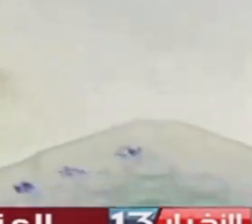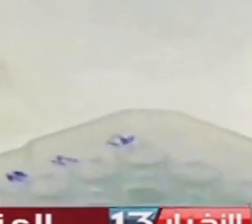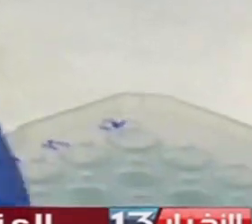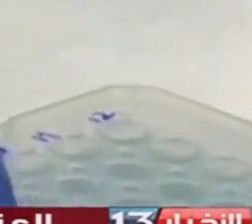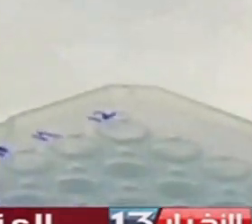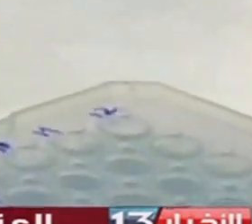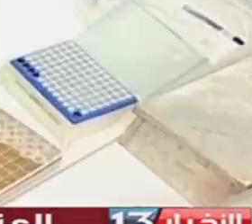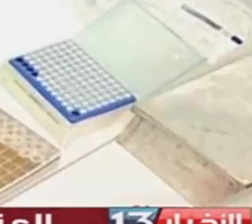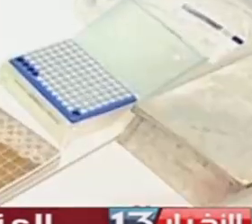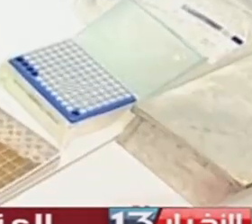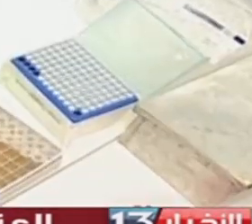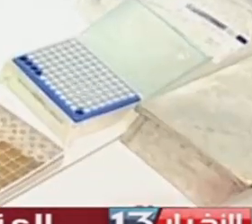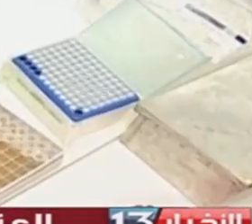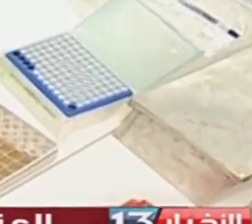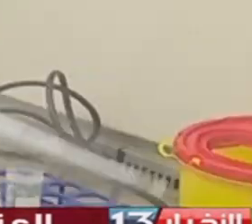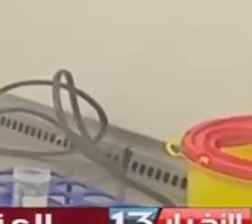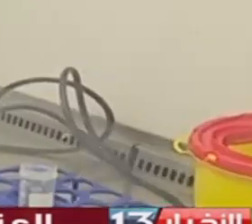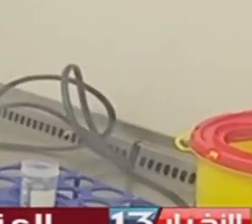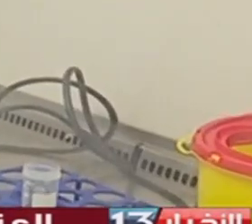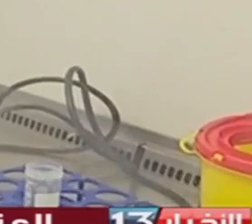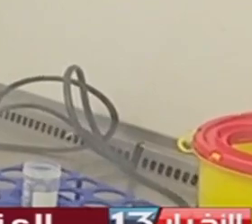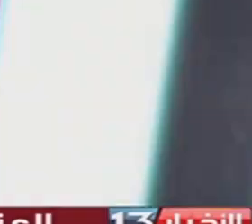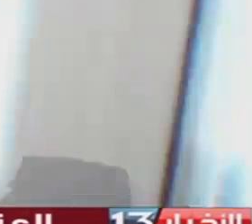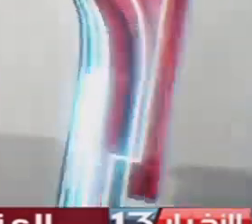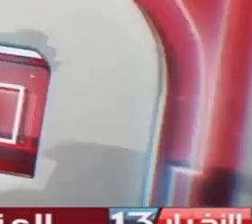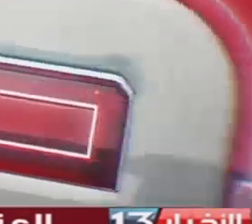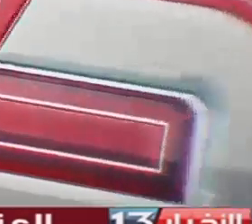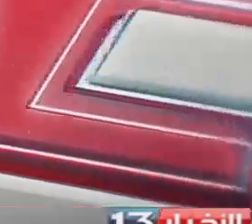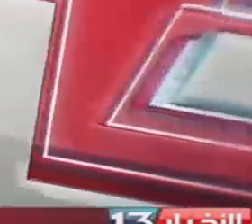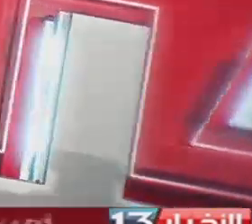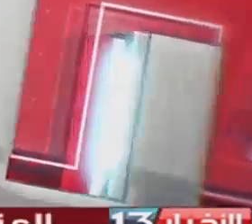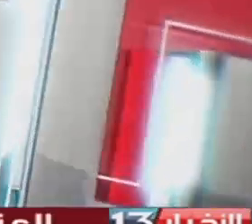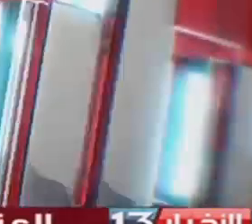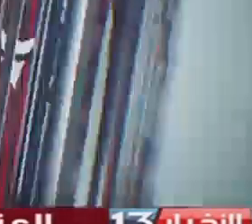طيلة الأيام الثلاثة الأولى لعملية المسح الشامل حول الفيروس بجربة.